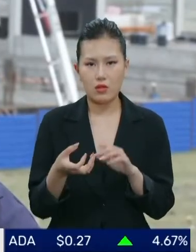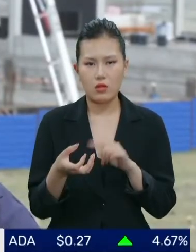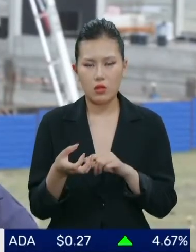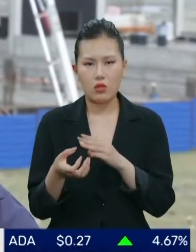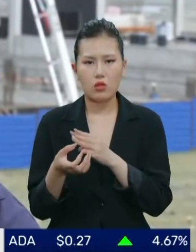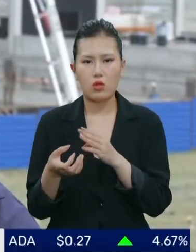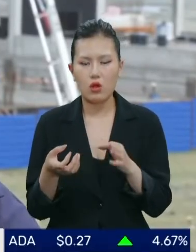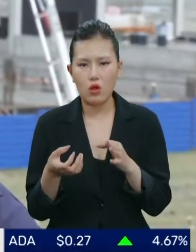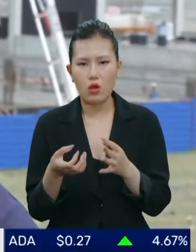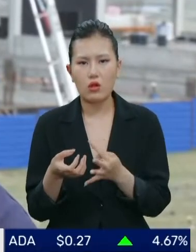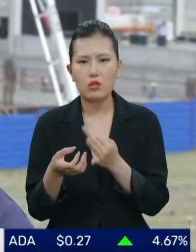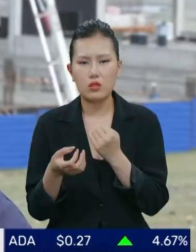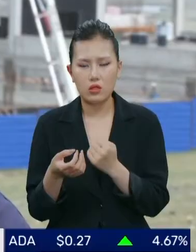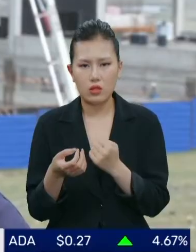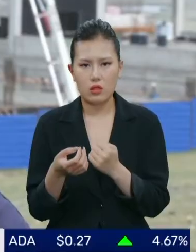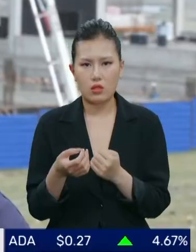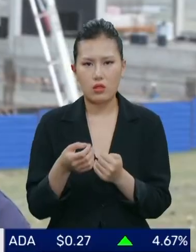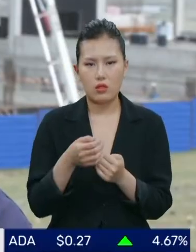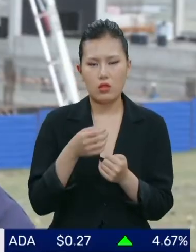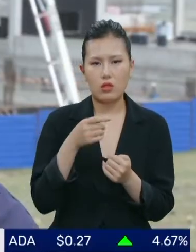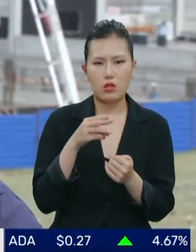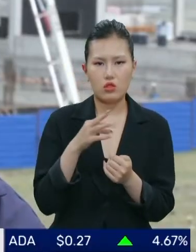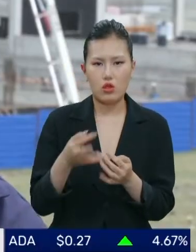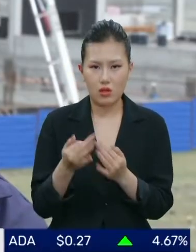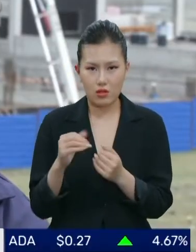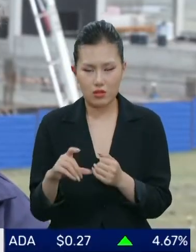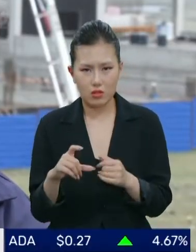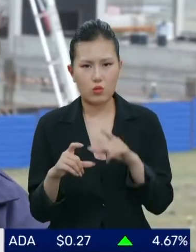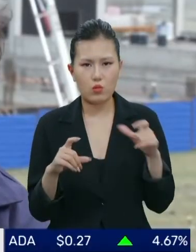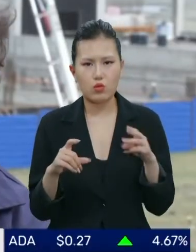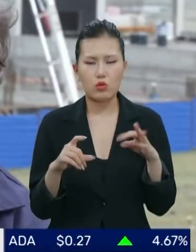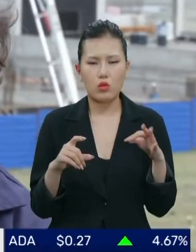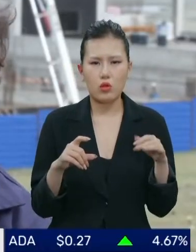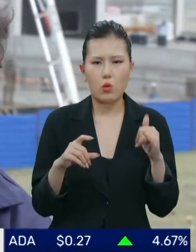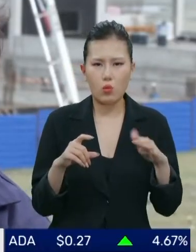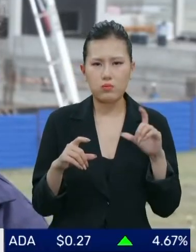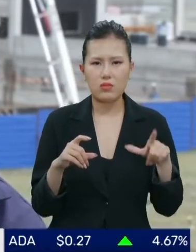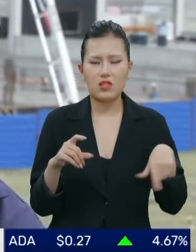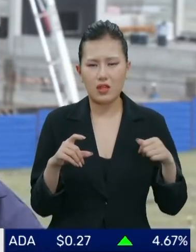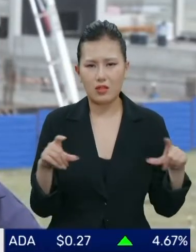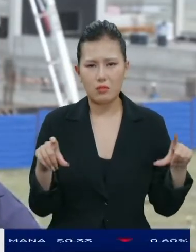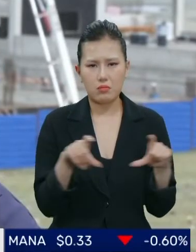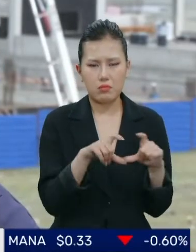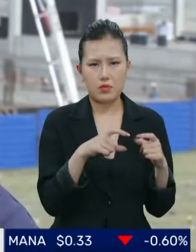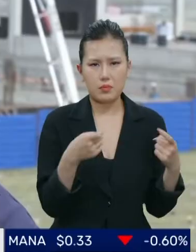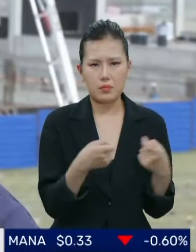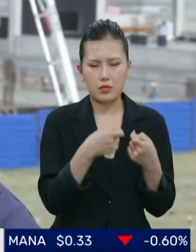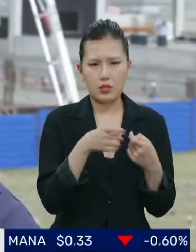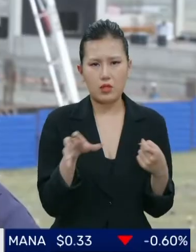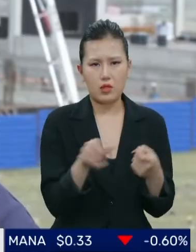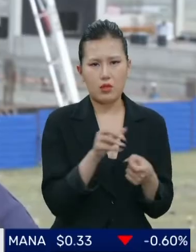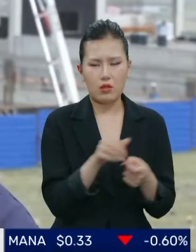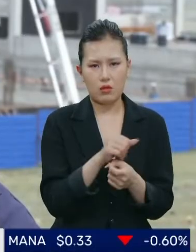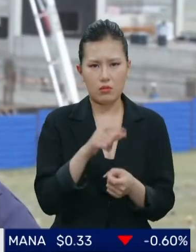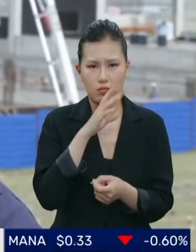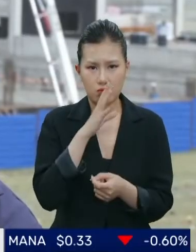усны нийлүүлэлтийн хэмжээ гэсэн үгтэй. Усны нийлүүлэлт болон эрэлтийн хэмжээ бол одоо тэнцэх тийм чиг хандлагатай байна. За энэ чиг хандлага ингээд цаашдаа